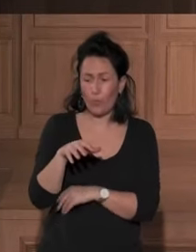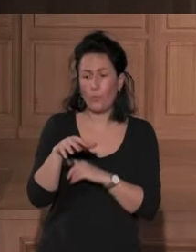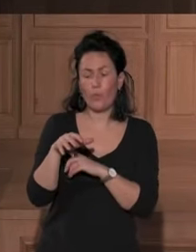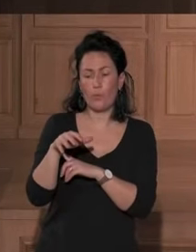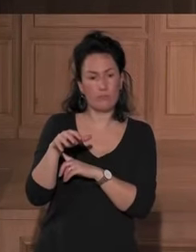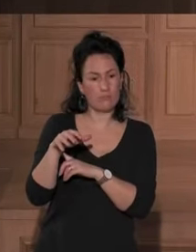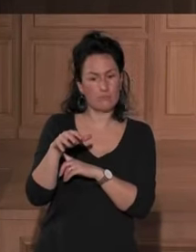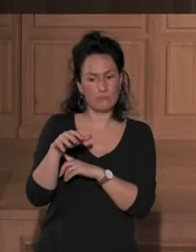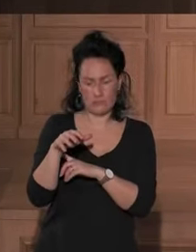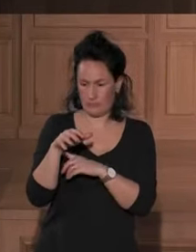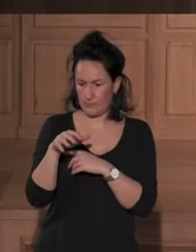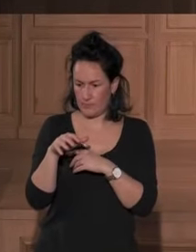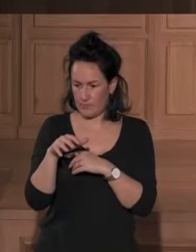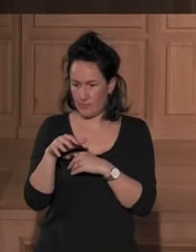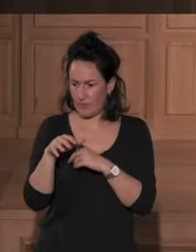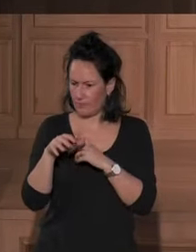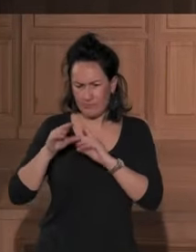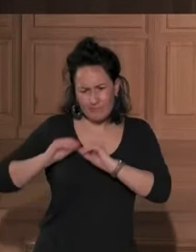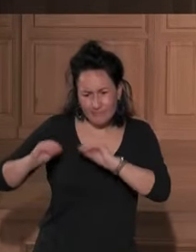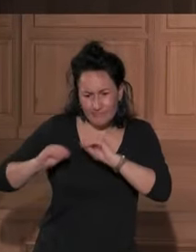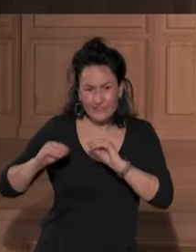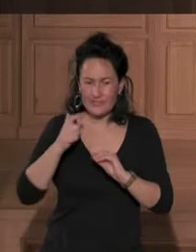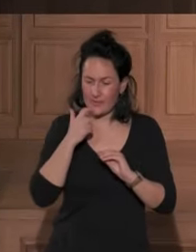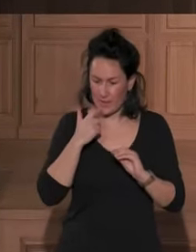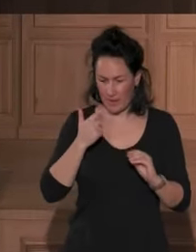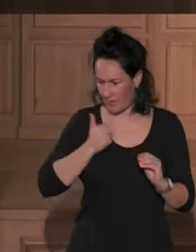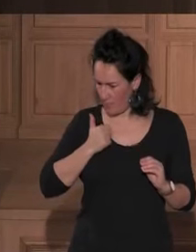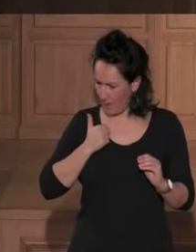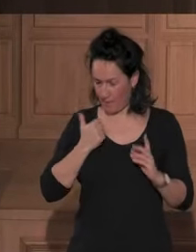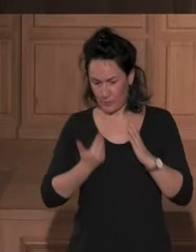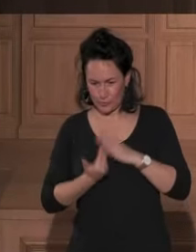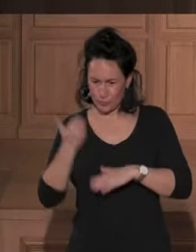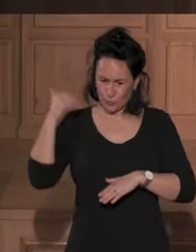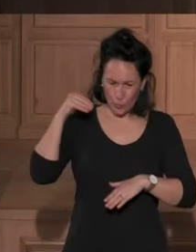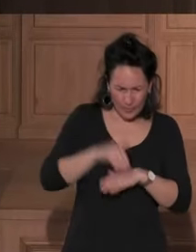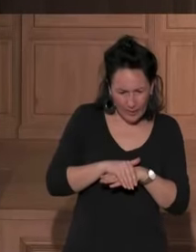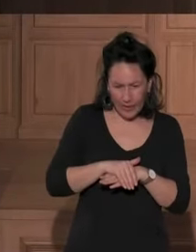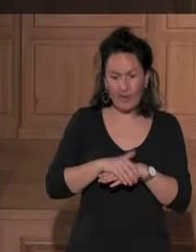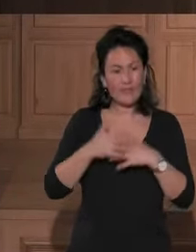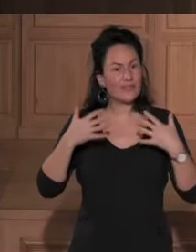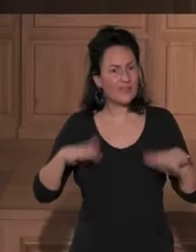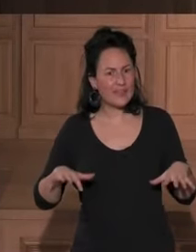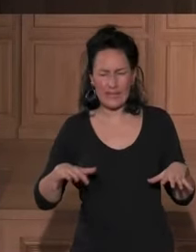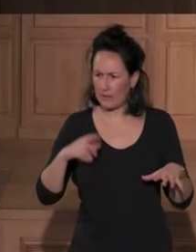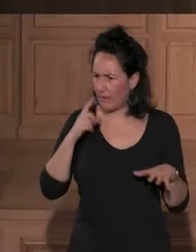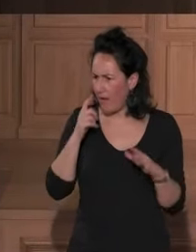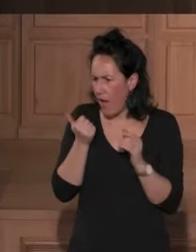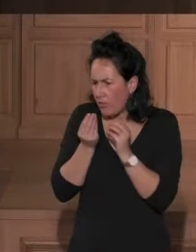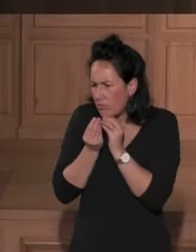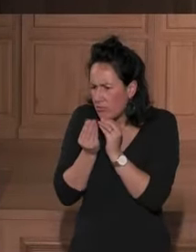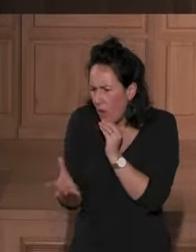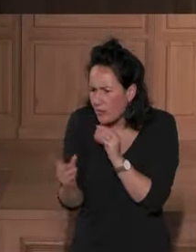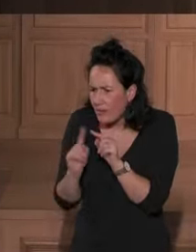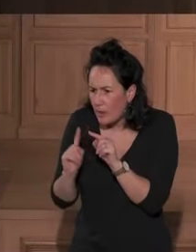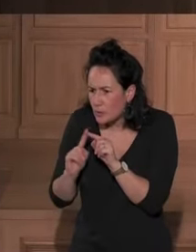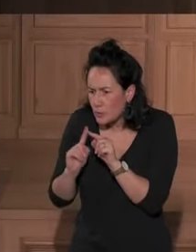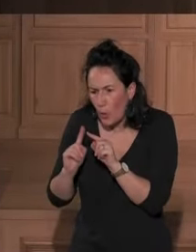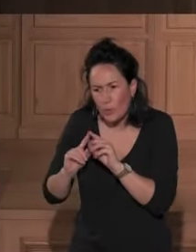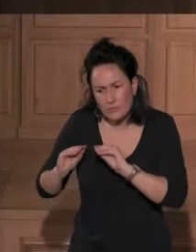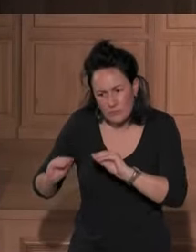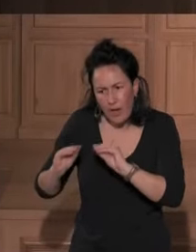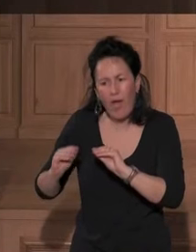Vous êtes bien à la fin de la journée que si vous avez été instruit de quelque chose de nouveau. Pas que matériel. C'est pareil chez eux.